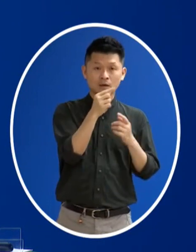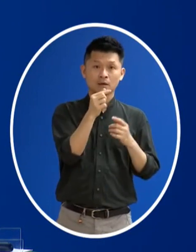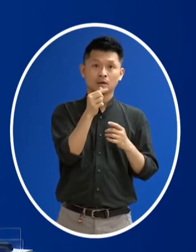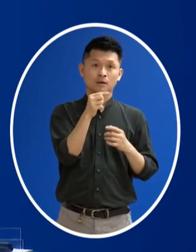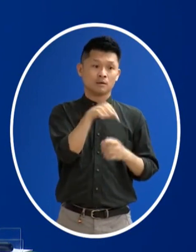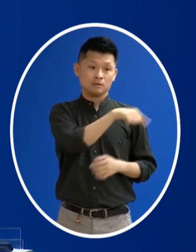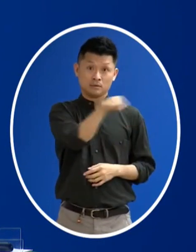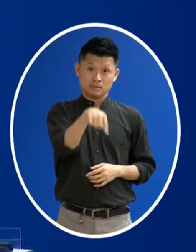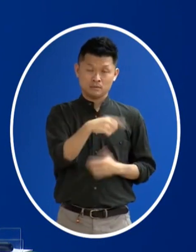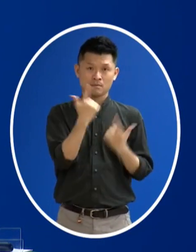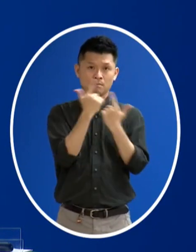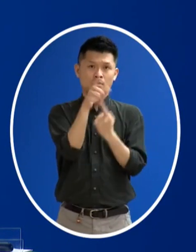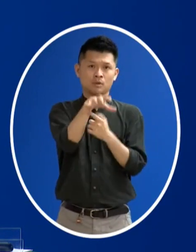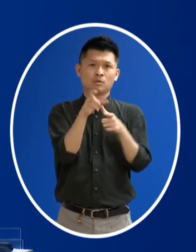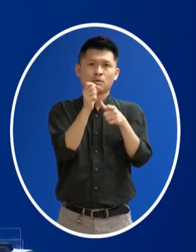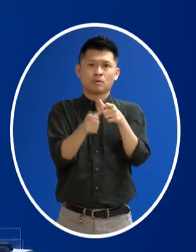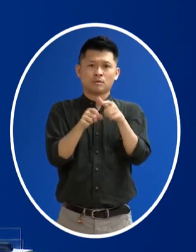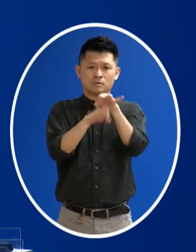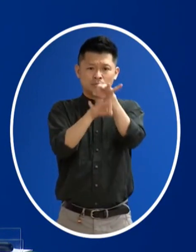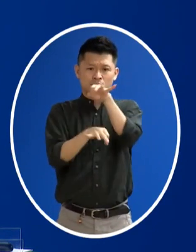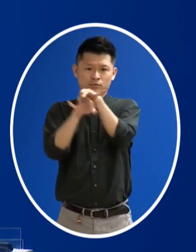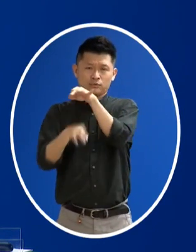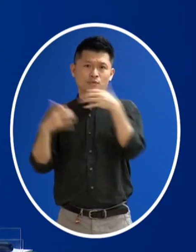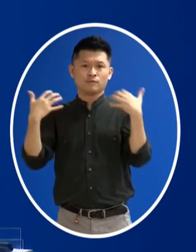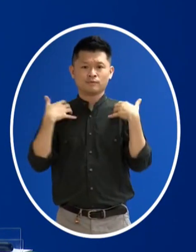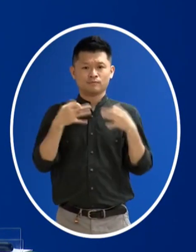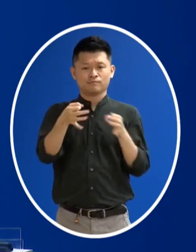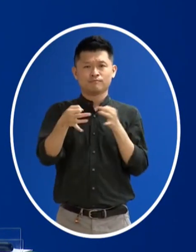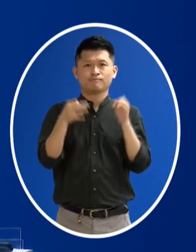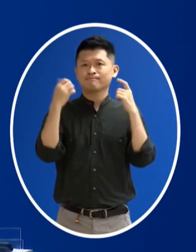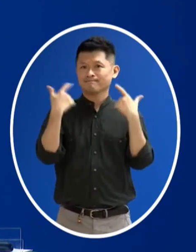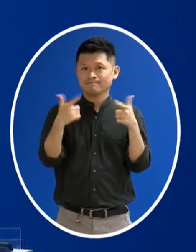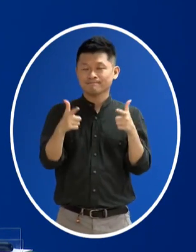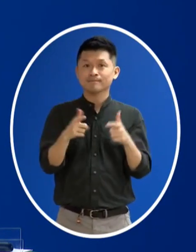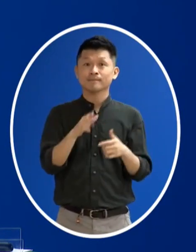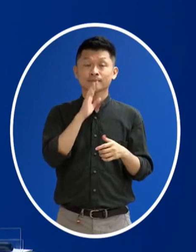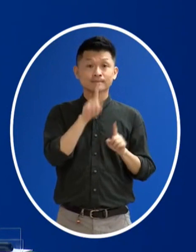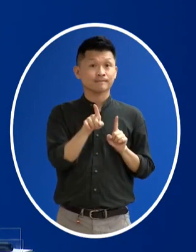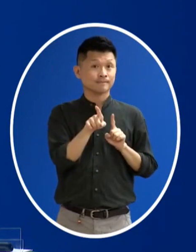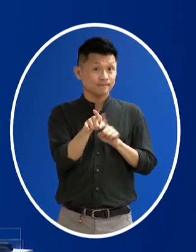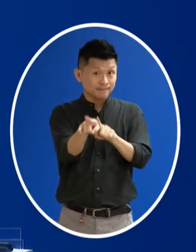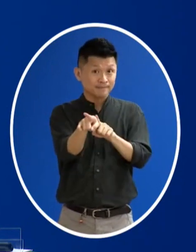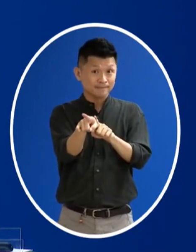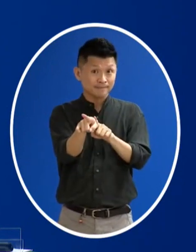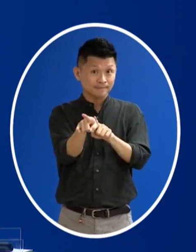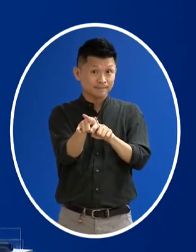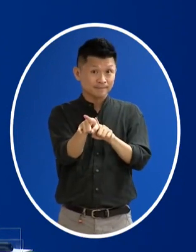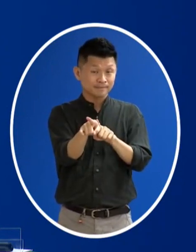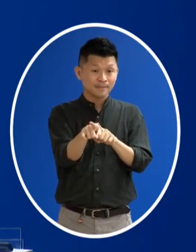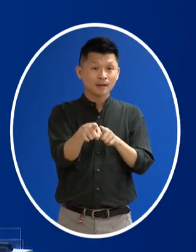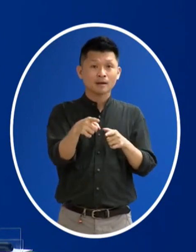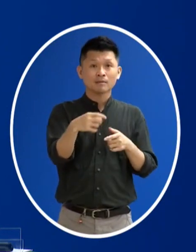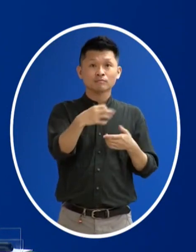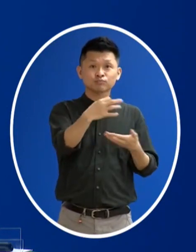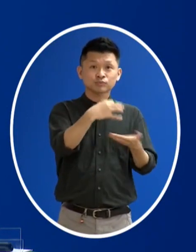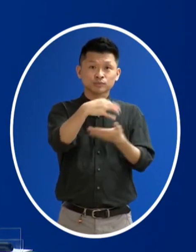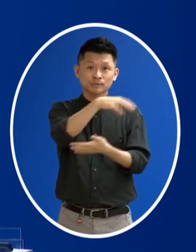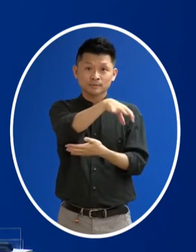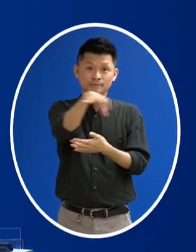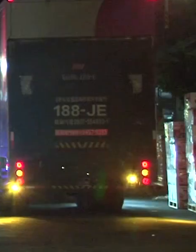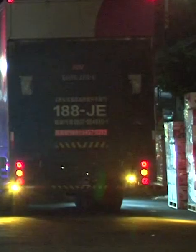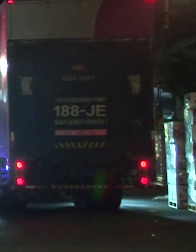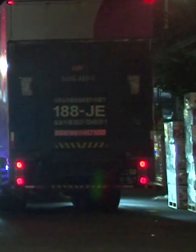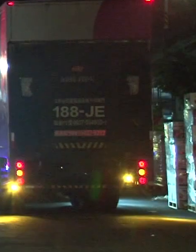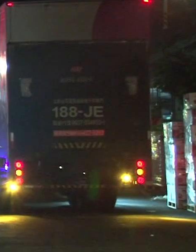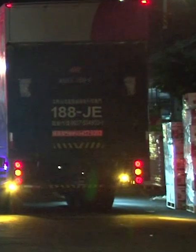是北农公司造册的承销人，而是跟着承销人在临批市场的作业人